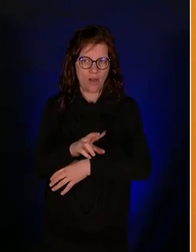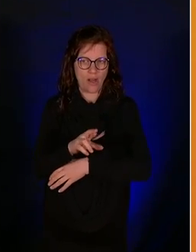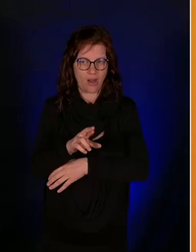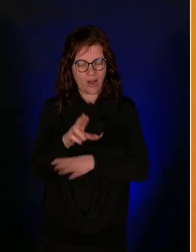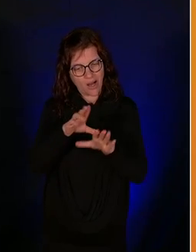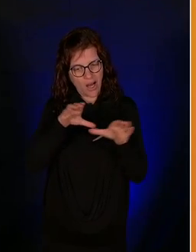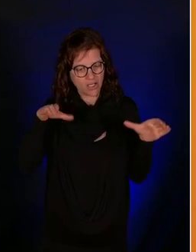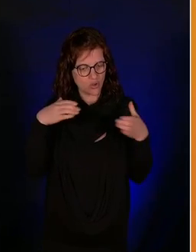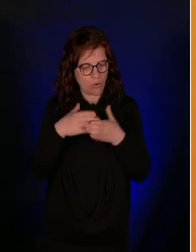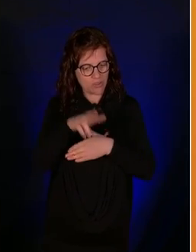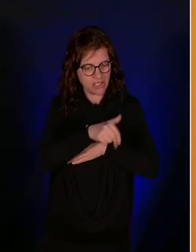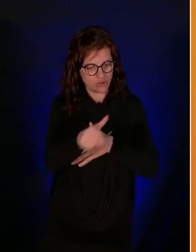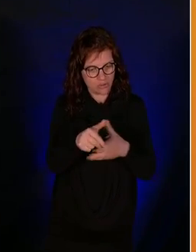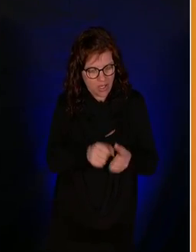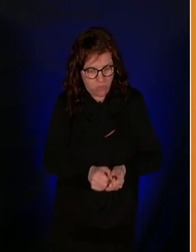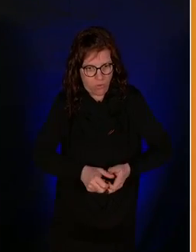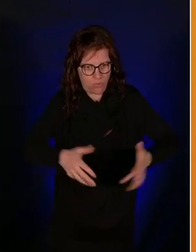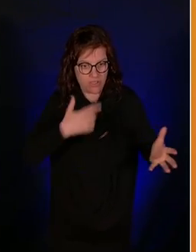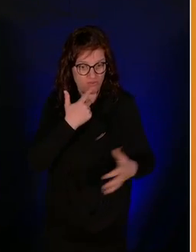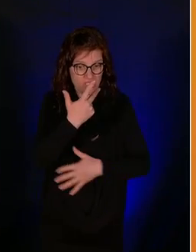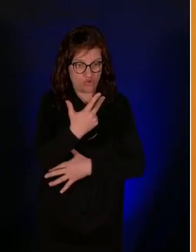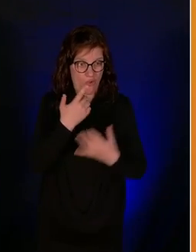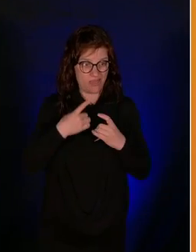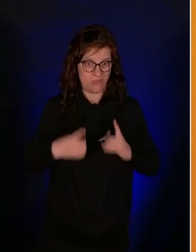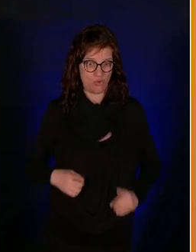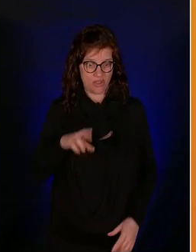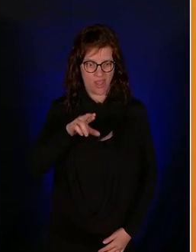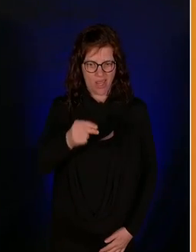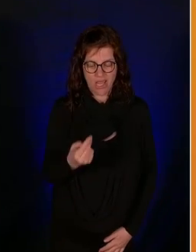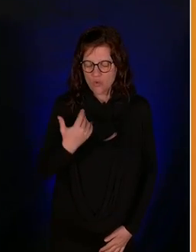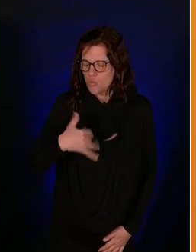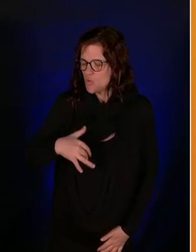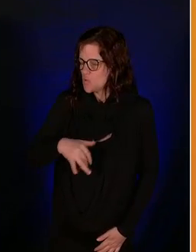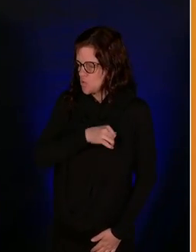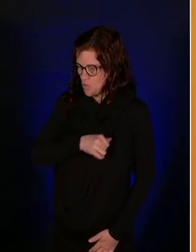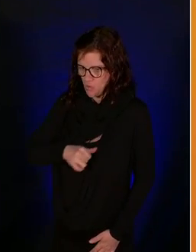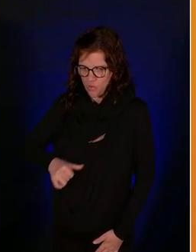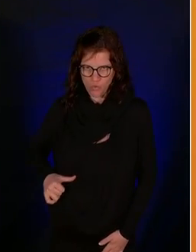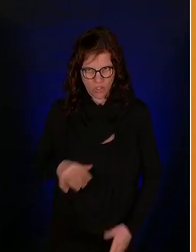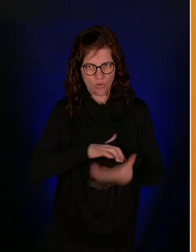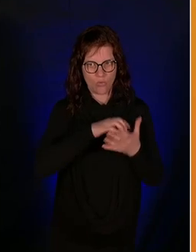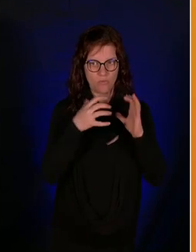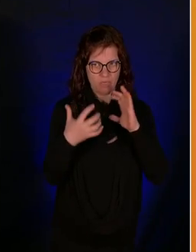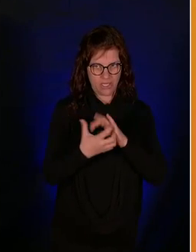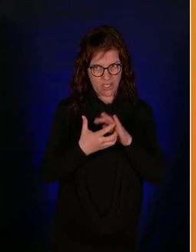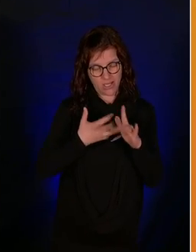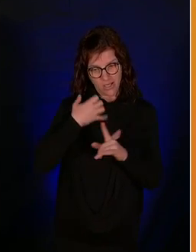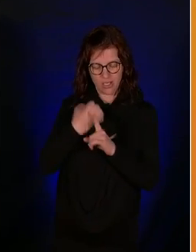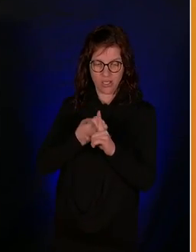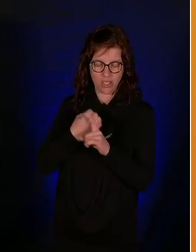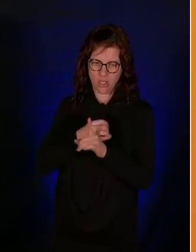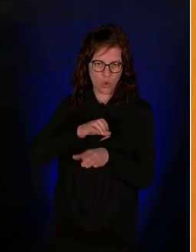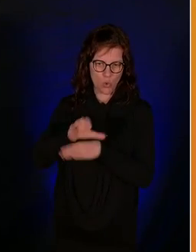journaux avec 3 députés RN quand même, ce qui est quand même extrêmement compliqué à combattre au